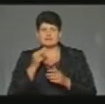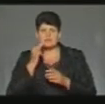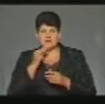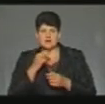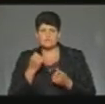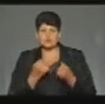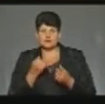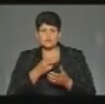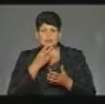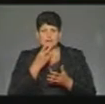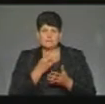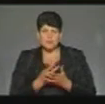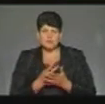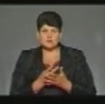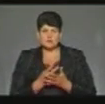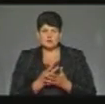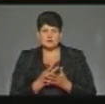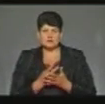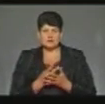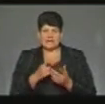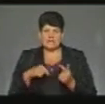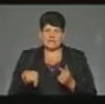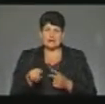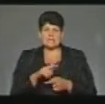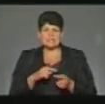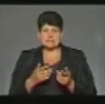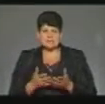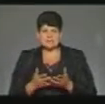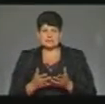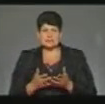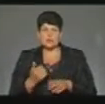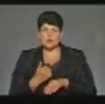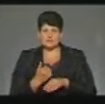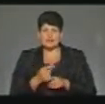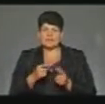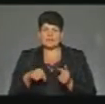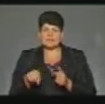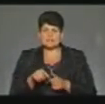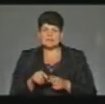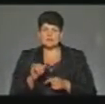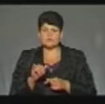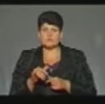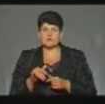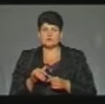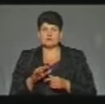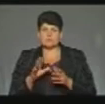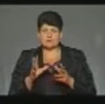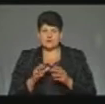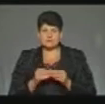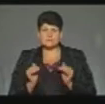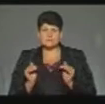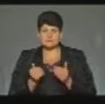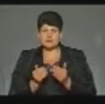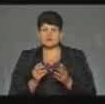вони бачать кільце, знаки, які головне кільце, і вони вже, в принципі, тобто зменшують